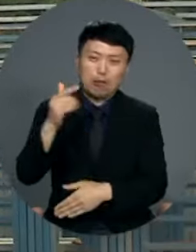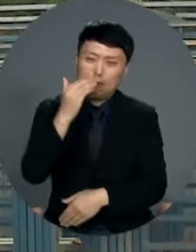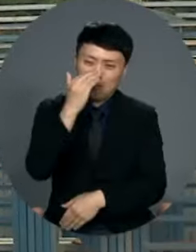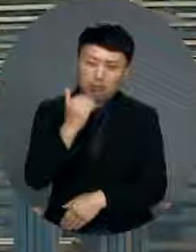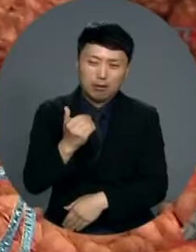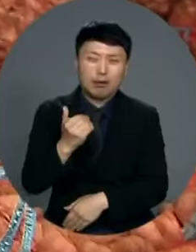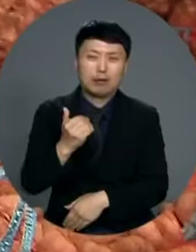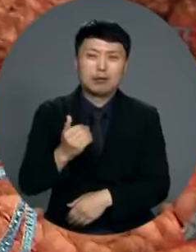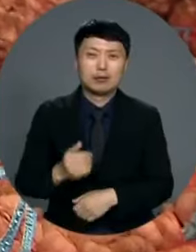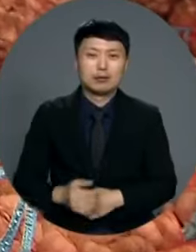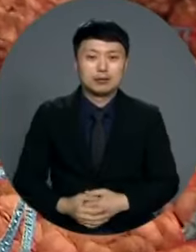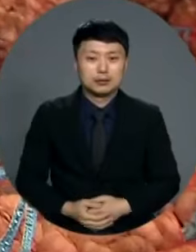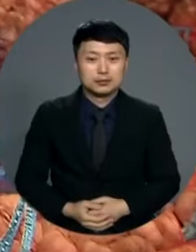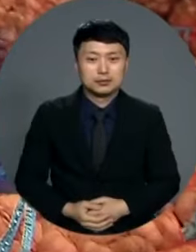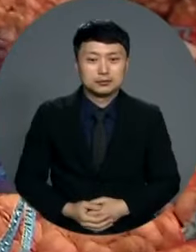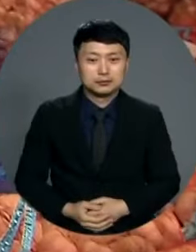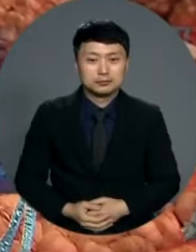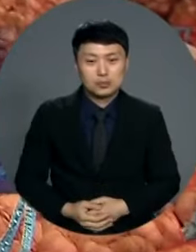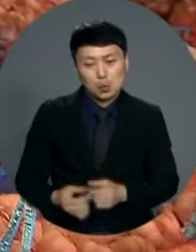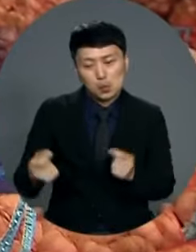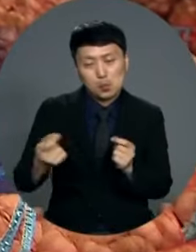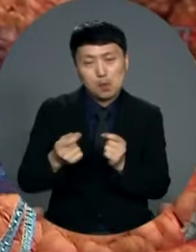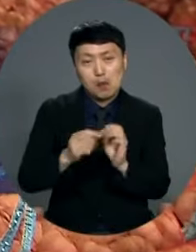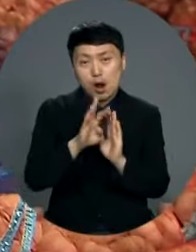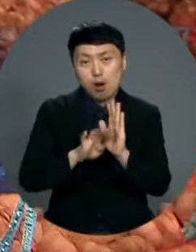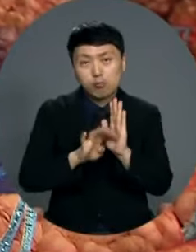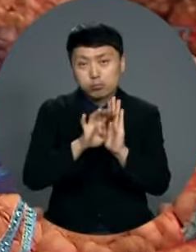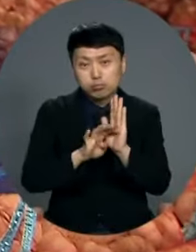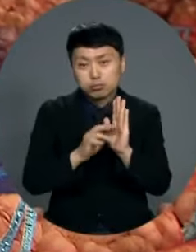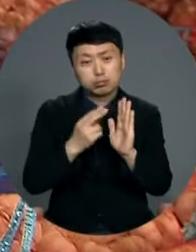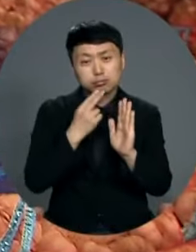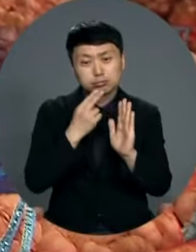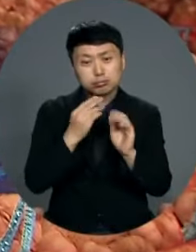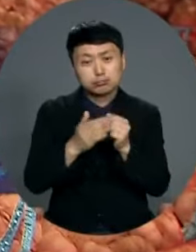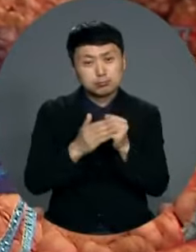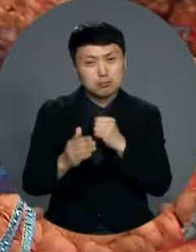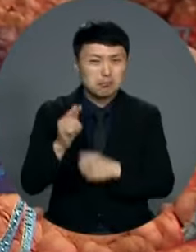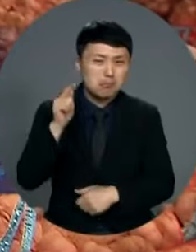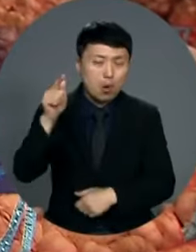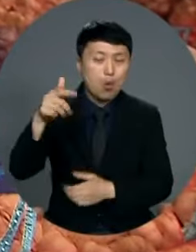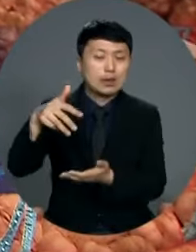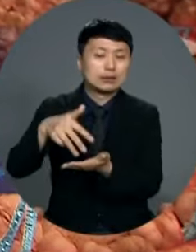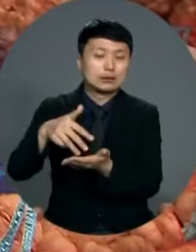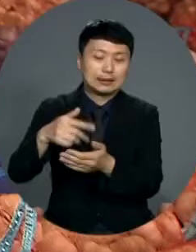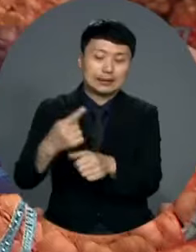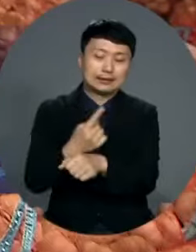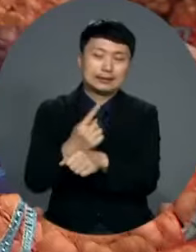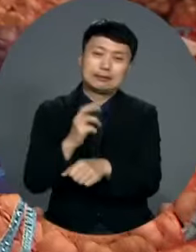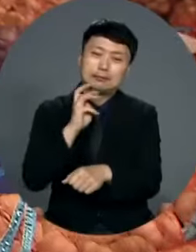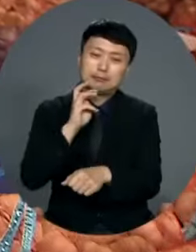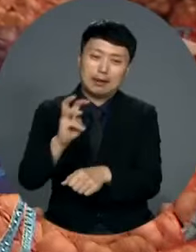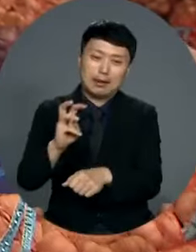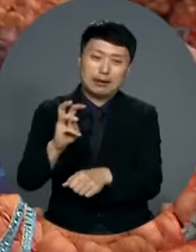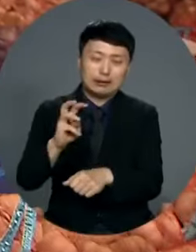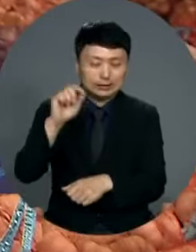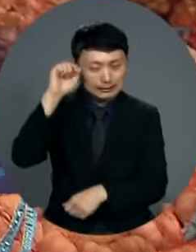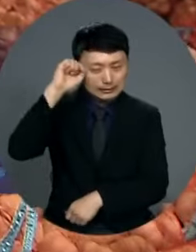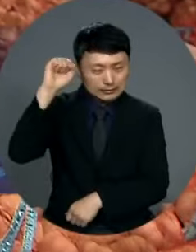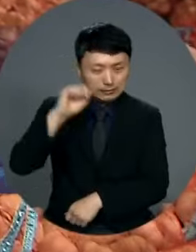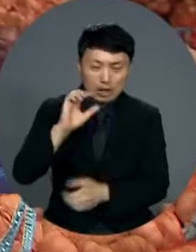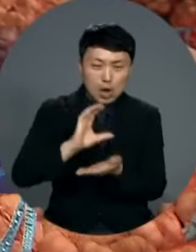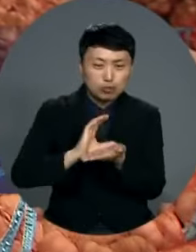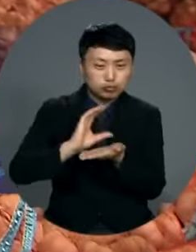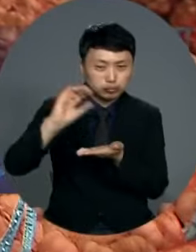됐습니다. 인근에 공판장이 없다 보니까 그 멀리 창녕까지 한 시간 반 넘게 그 새우가 먹고